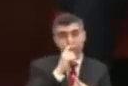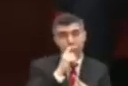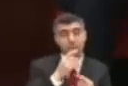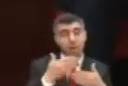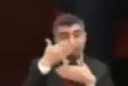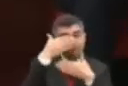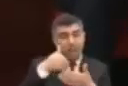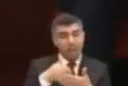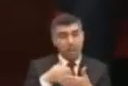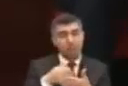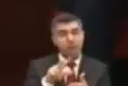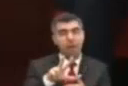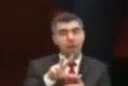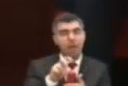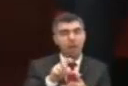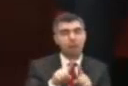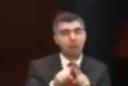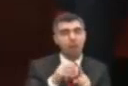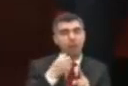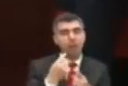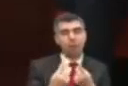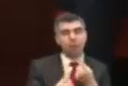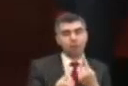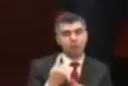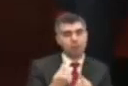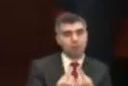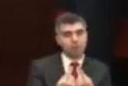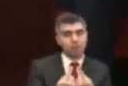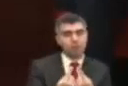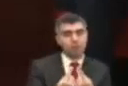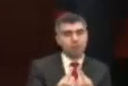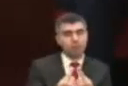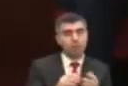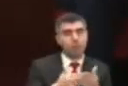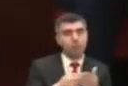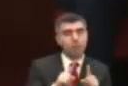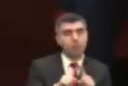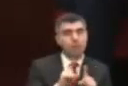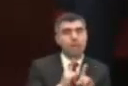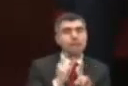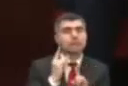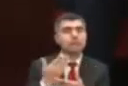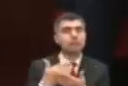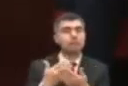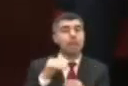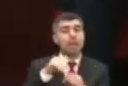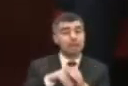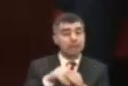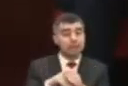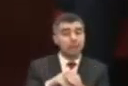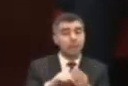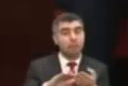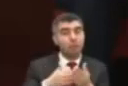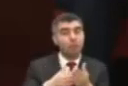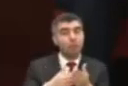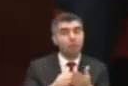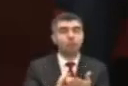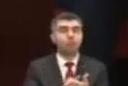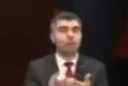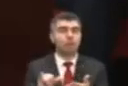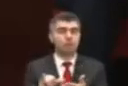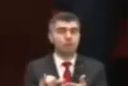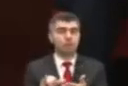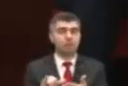المغرب راكم تتقولوا حزب ليبرالي، فين هاد المرجعيه ديال الحساب ديالكم؟ فين هاد المرجعيه؟ يا